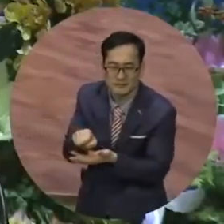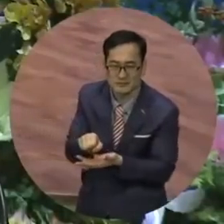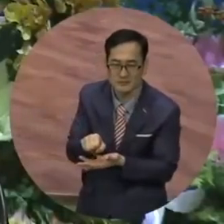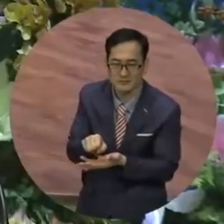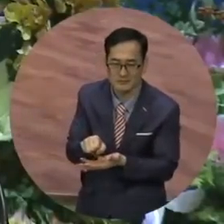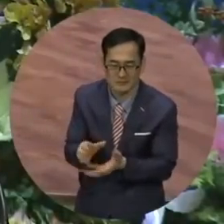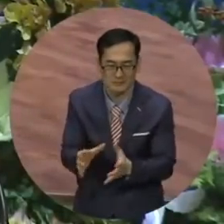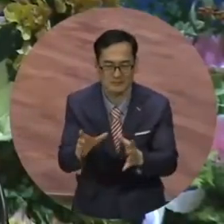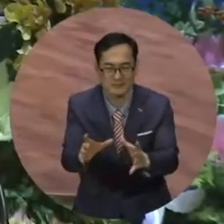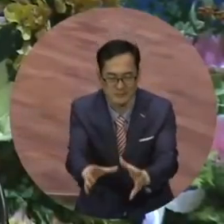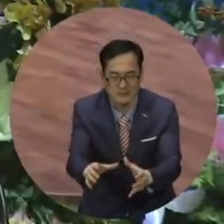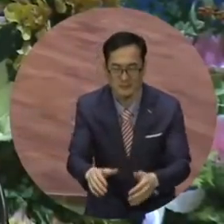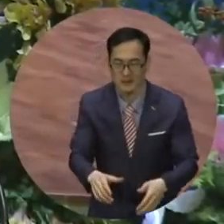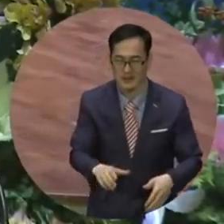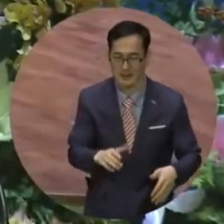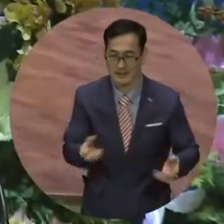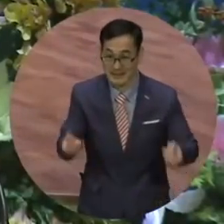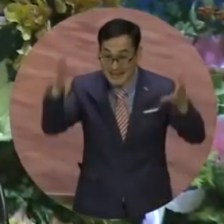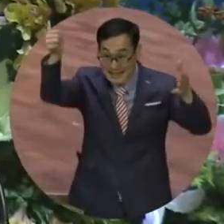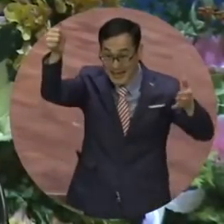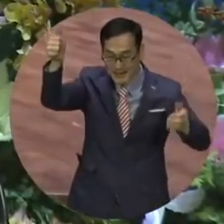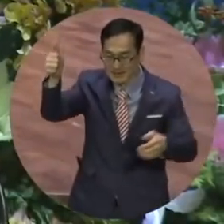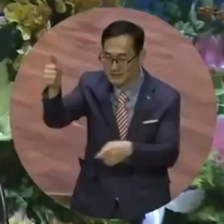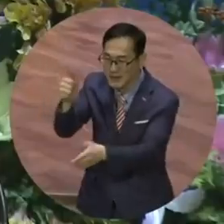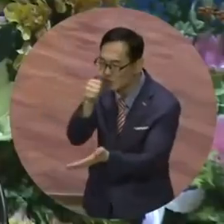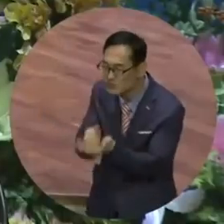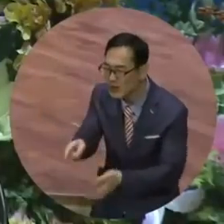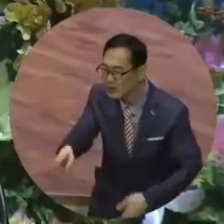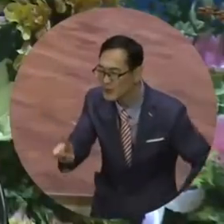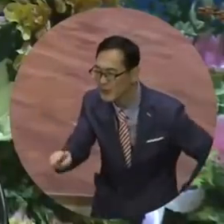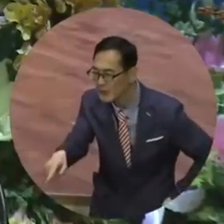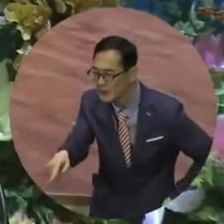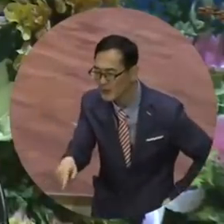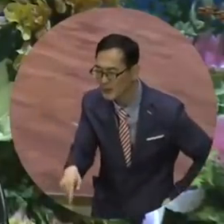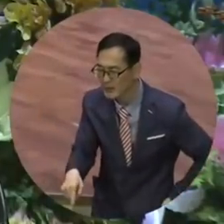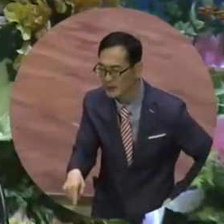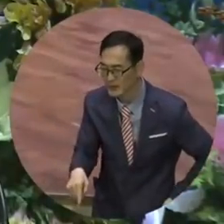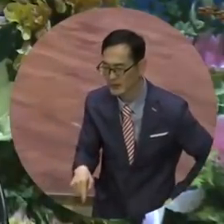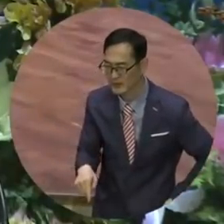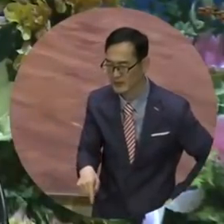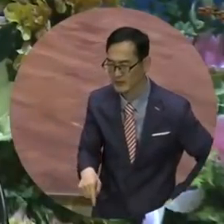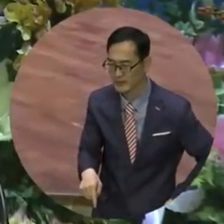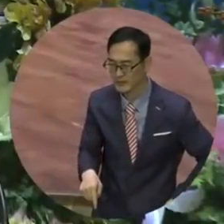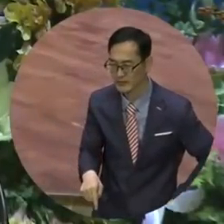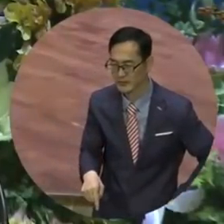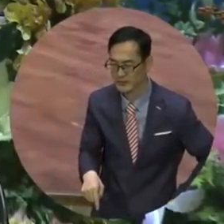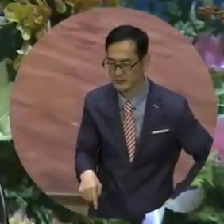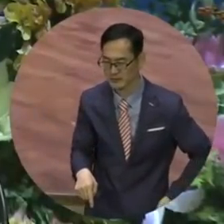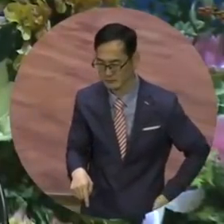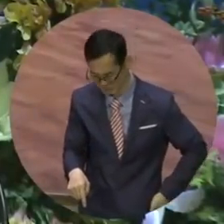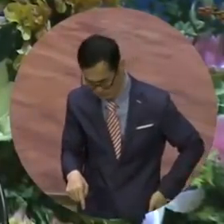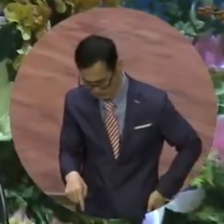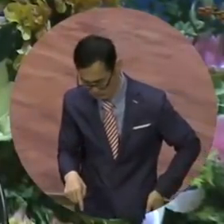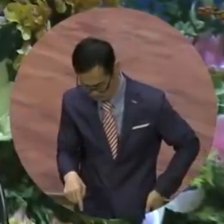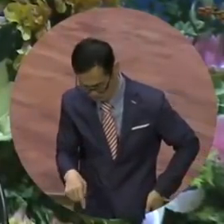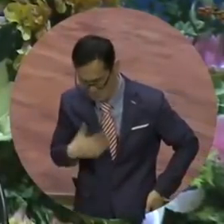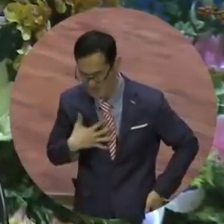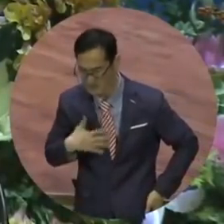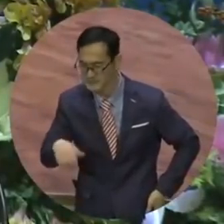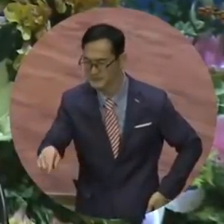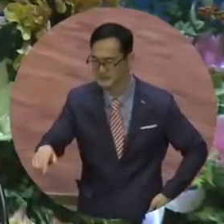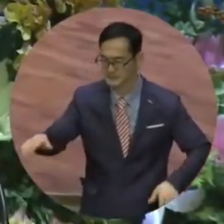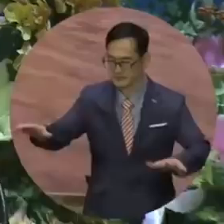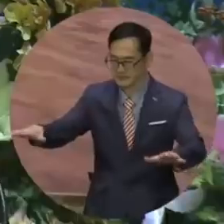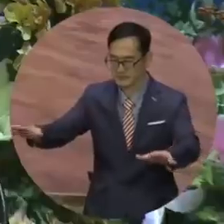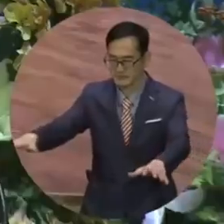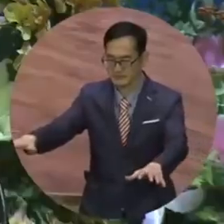놓으면 제사장이 너 무슨 죄 지었어? 그럼 왕이 제사장이 짐승의 손을 얹고 계속 죄를